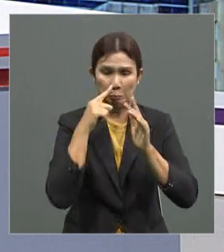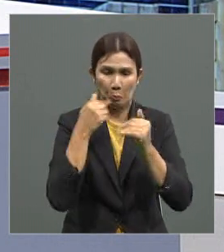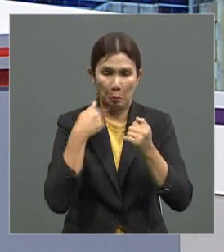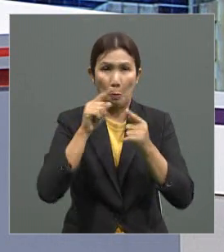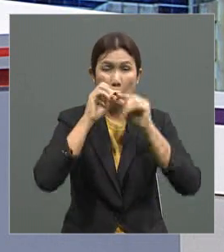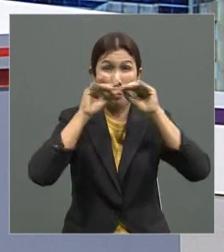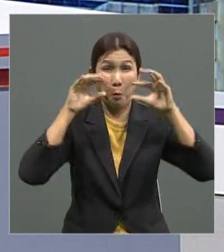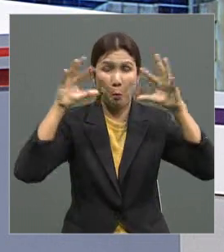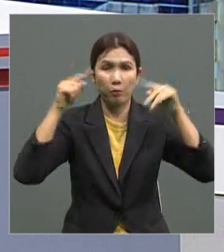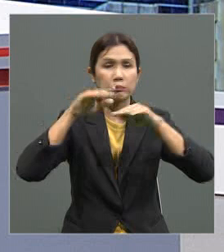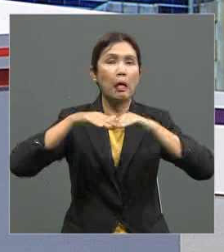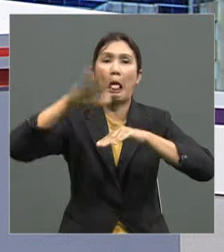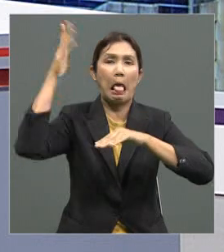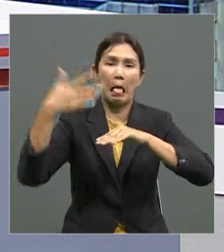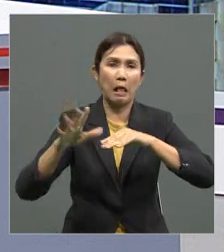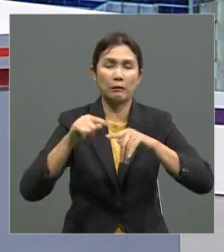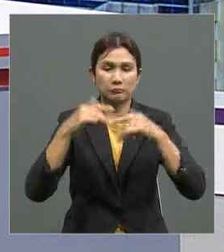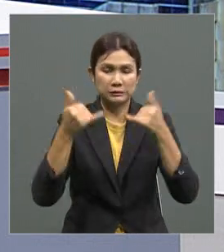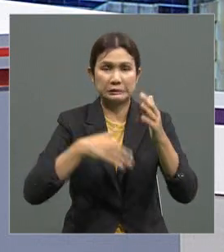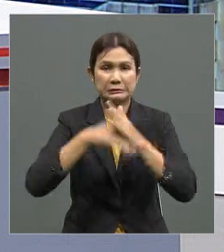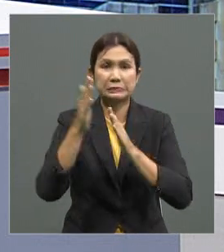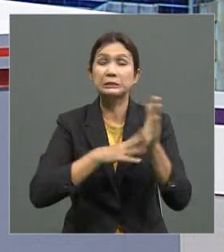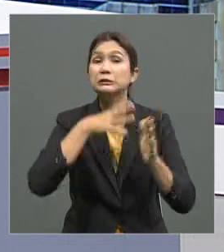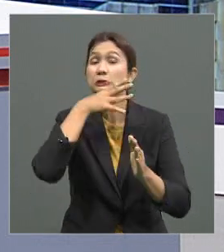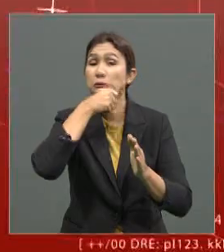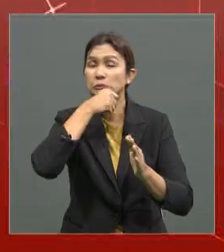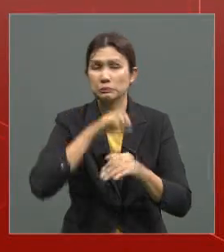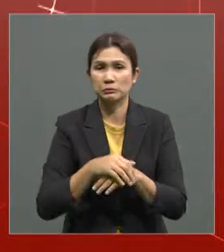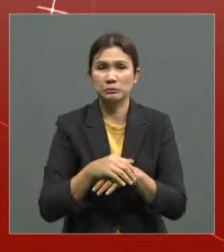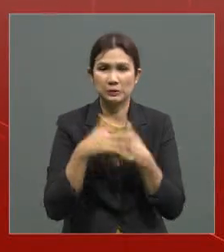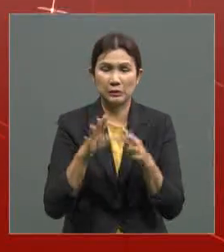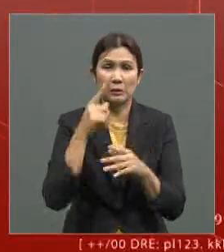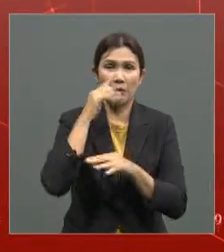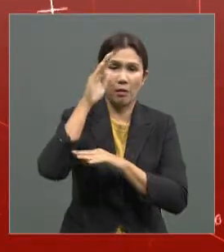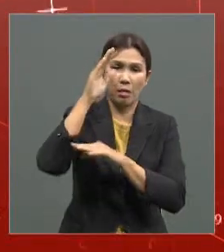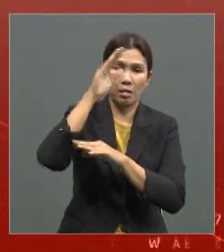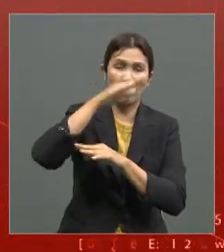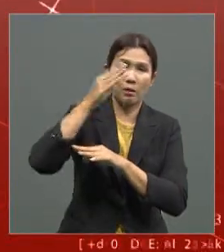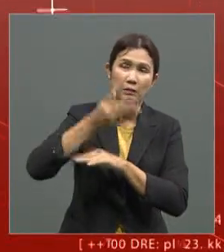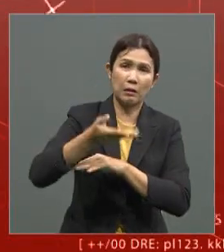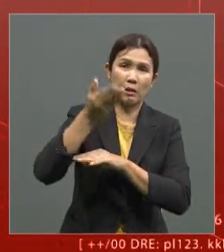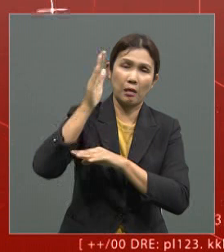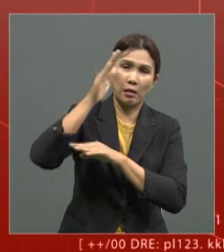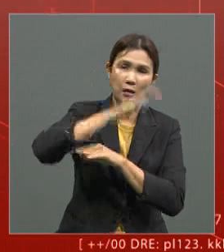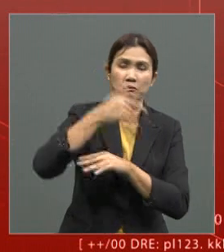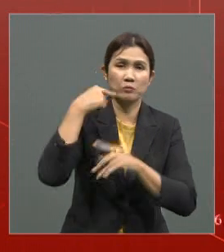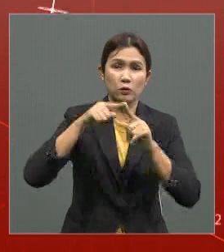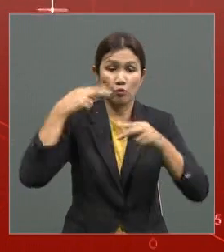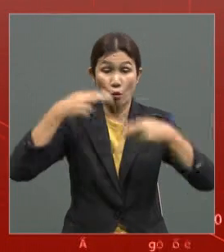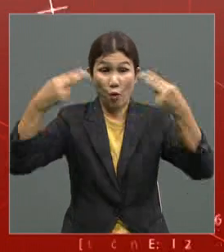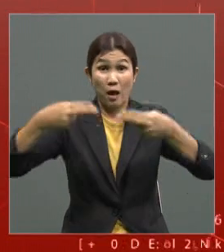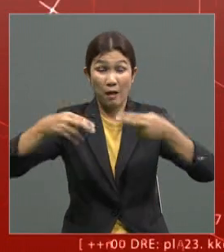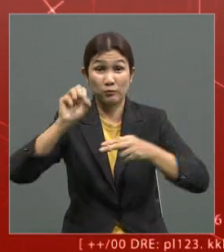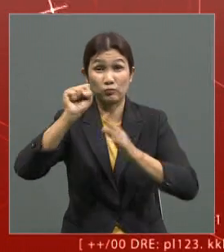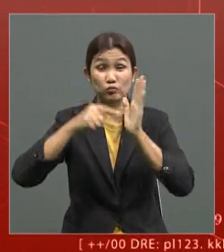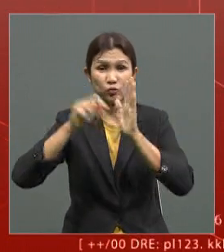สมเนี่ยเกินมาตรฐานค่ะบอกว่าอยู่ในระดับสีส้มแล้วก็ในช่วงสายเนี่ยก็พบว่าที่จังหวัดสมุทรสงครามเนี่ยมีฝุ่นนะคะสะส